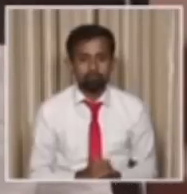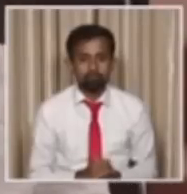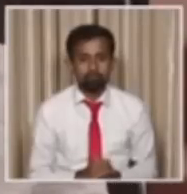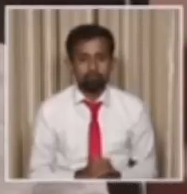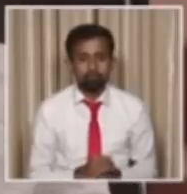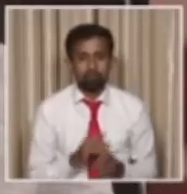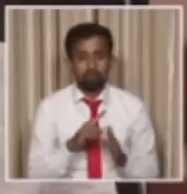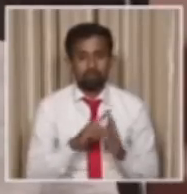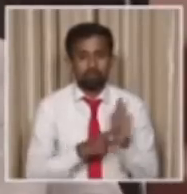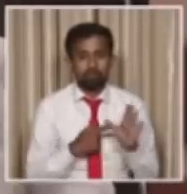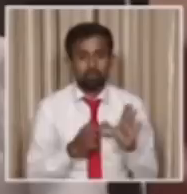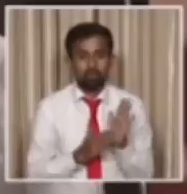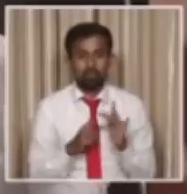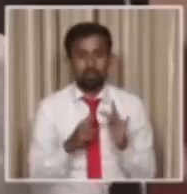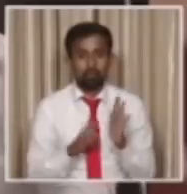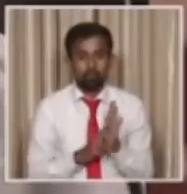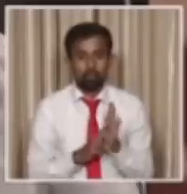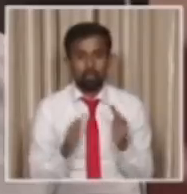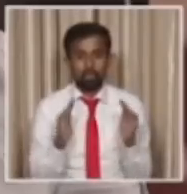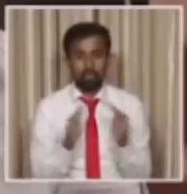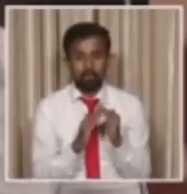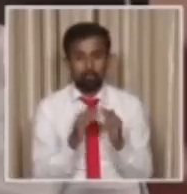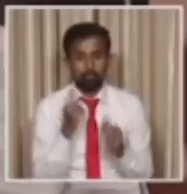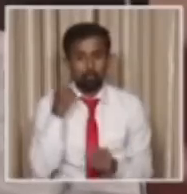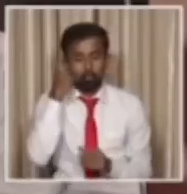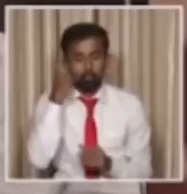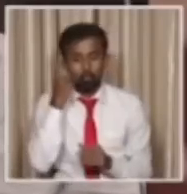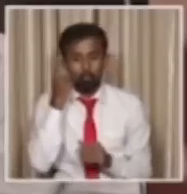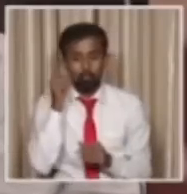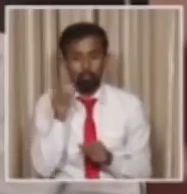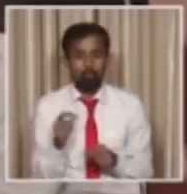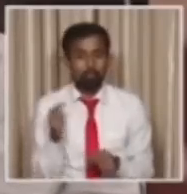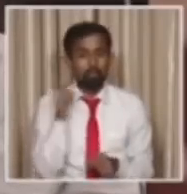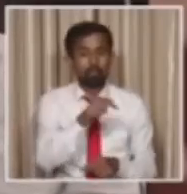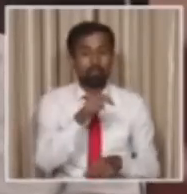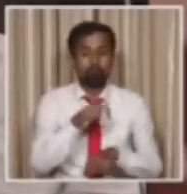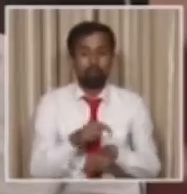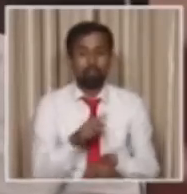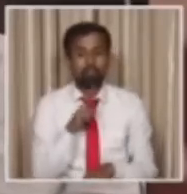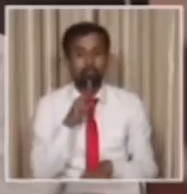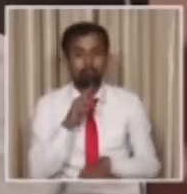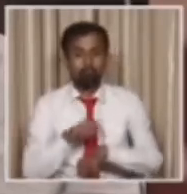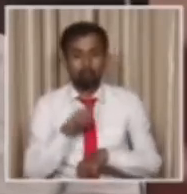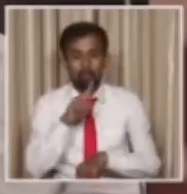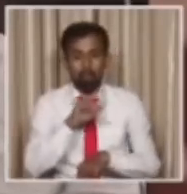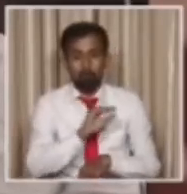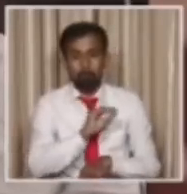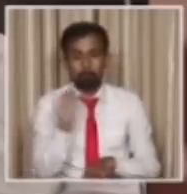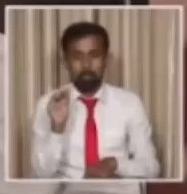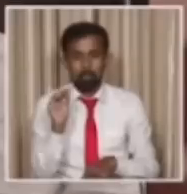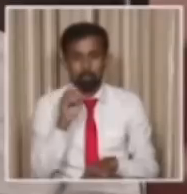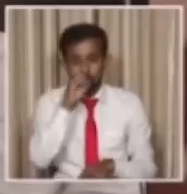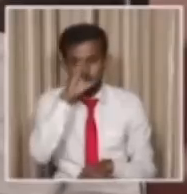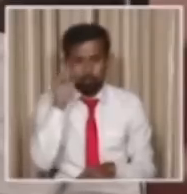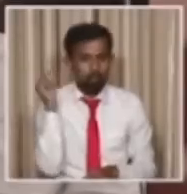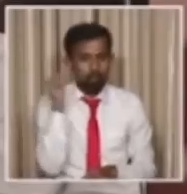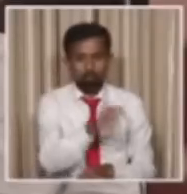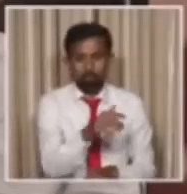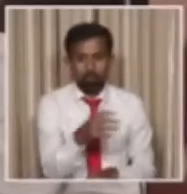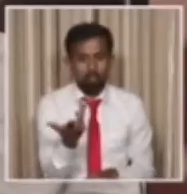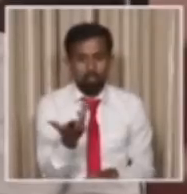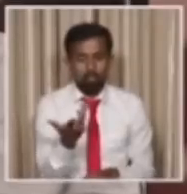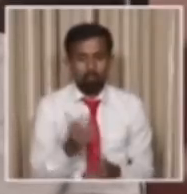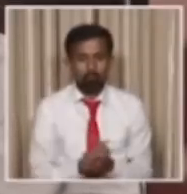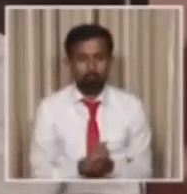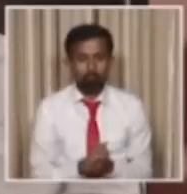එතකොට ජමිල්ගේ නිවසට බුද්ධ්‍යංශය ගිය කීයටද? ගිහිල්ලා තිබුණේ දවල් එකටත් පස්සේ. උදේ ගිහිල්ලා තිබුණේ නැහැ.